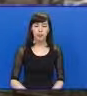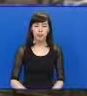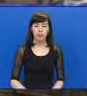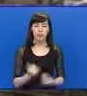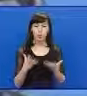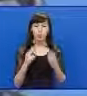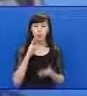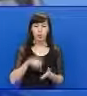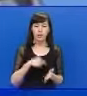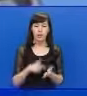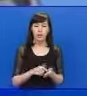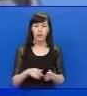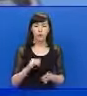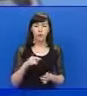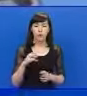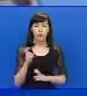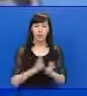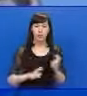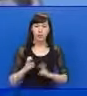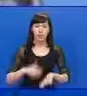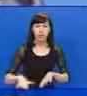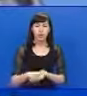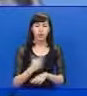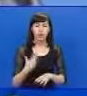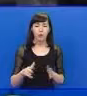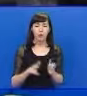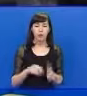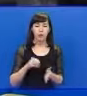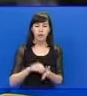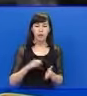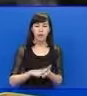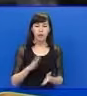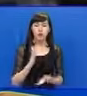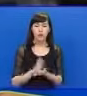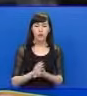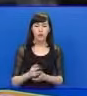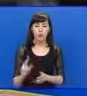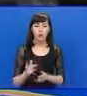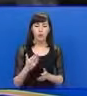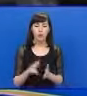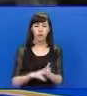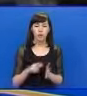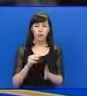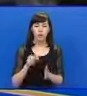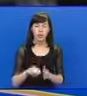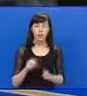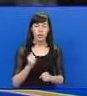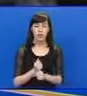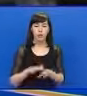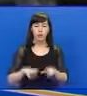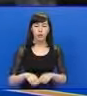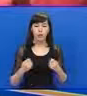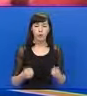Бүгінде Шымкент қаласындағы оңтүстік индустриялық аймағында 38 кәсіпорын жұмыс істейді. 2,8 мыңнан астам жұмыс орны